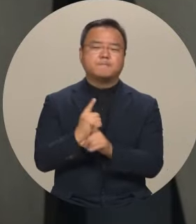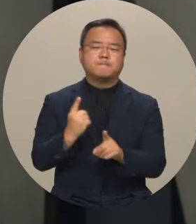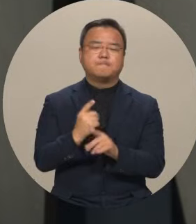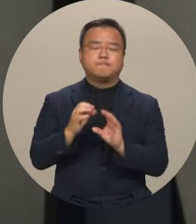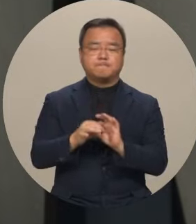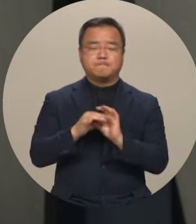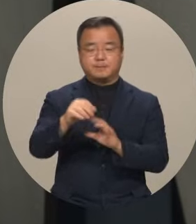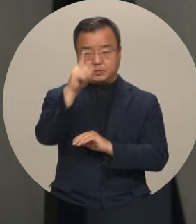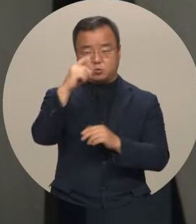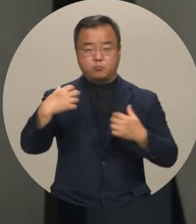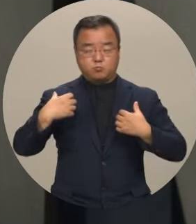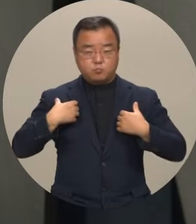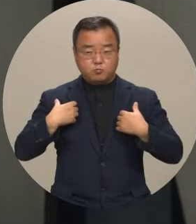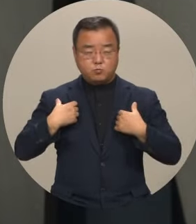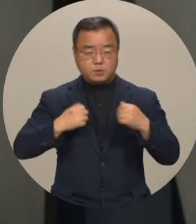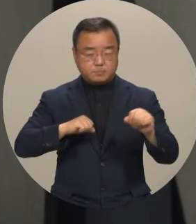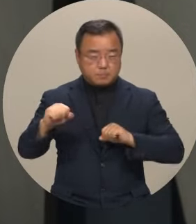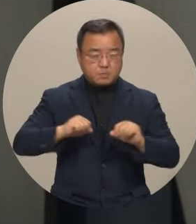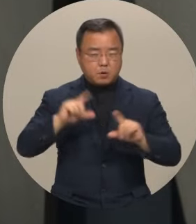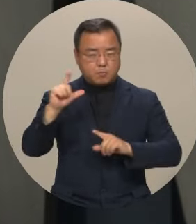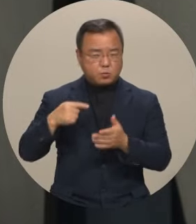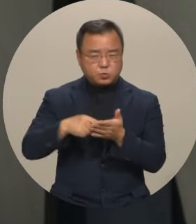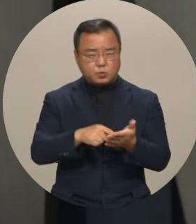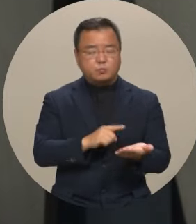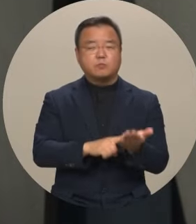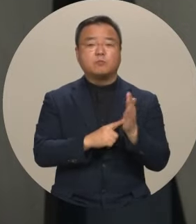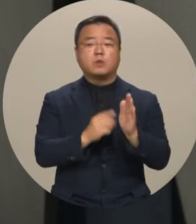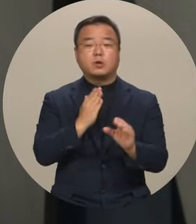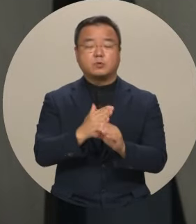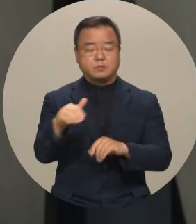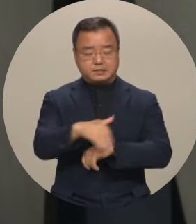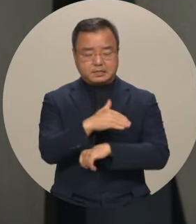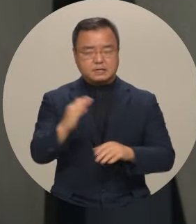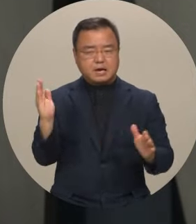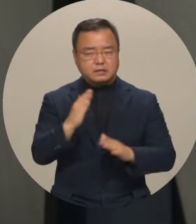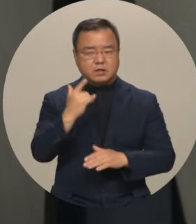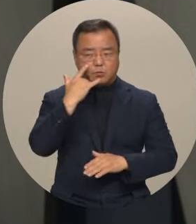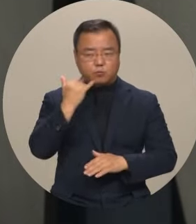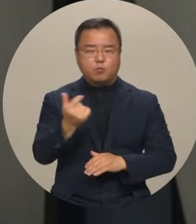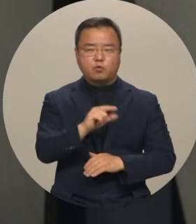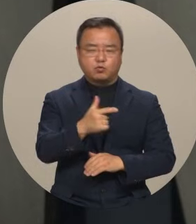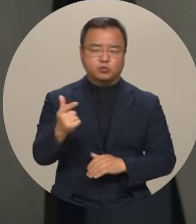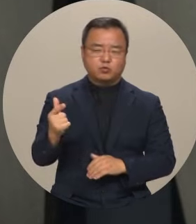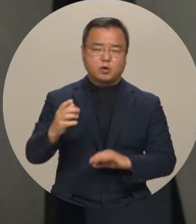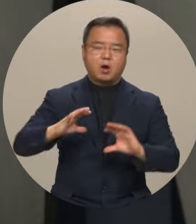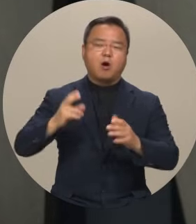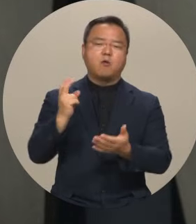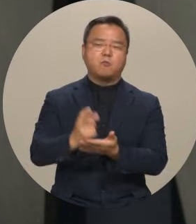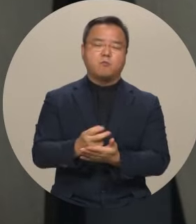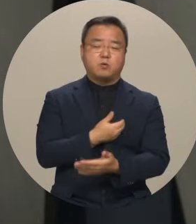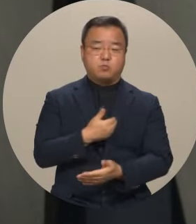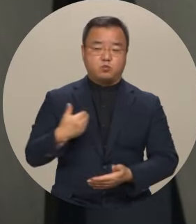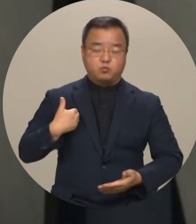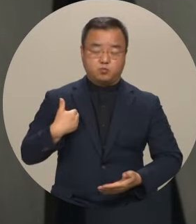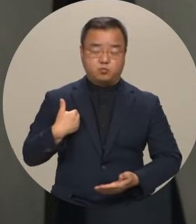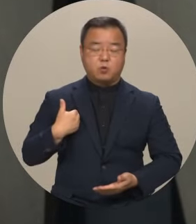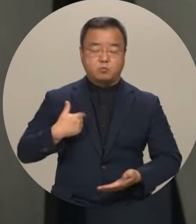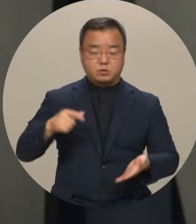정부도 적극적인 입장을 보이고 있으니 대한학교 다니는 수많은 학생과 학부모들도 헌법에 보장된 교육받을